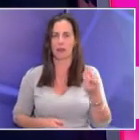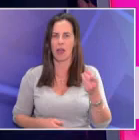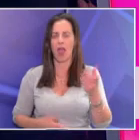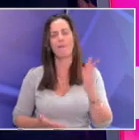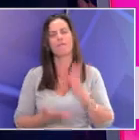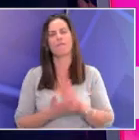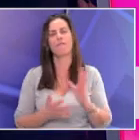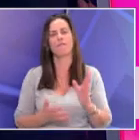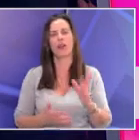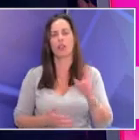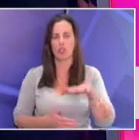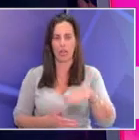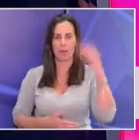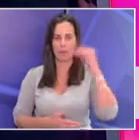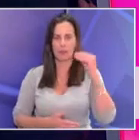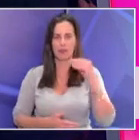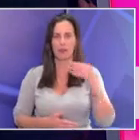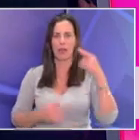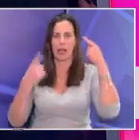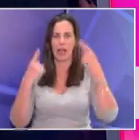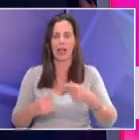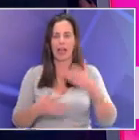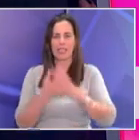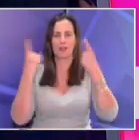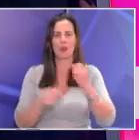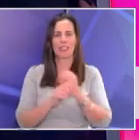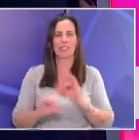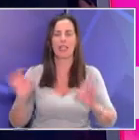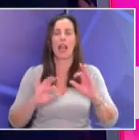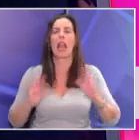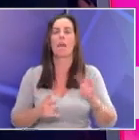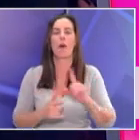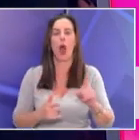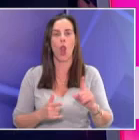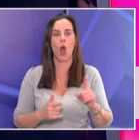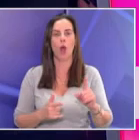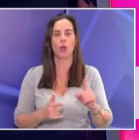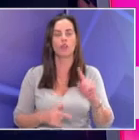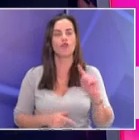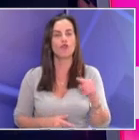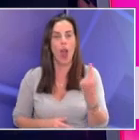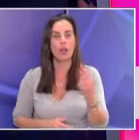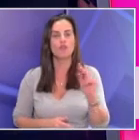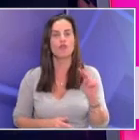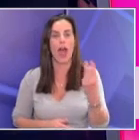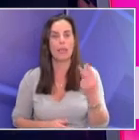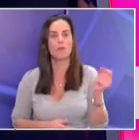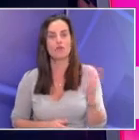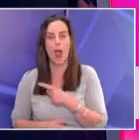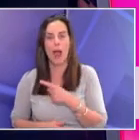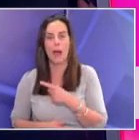שבוי. נכון. עלק, יש לי ילד בבית ספר, חצי מהיום הוא לא עושה כלום. למה לא תכניסו שעה, שעתיים